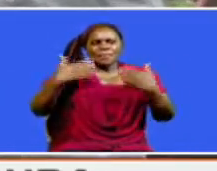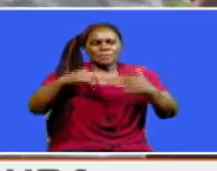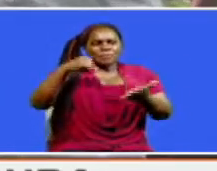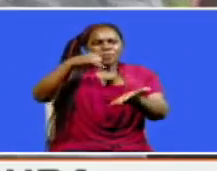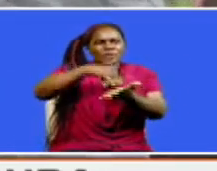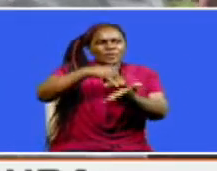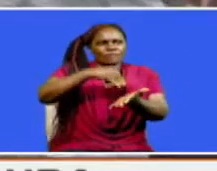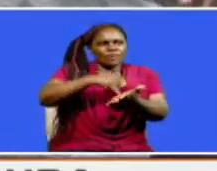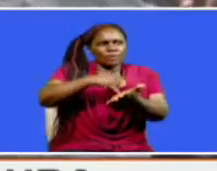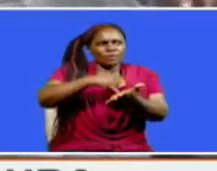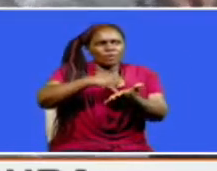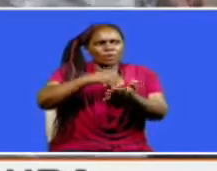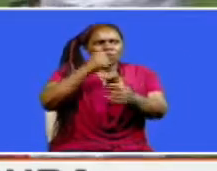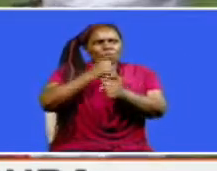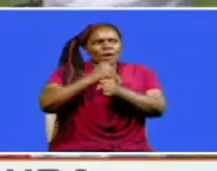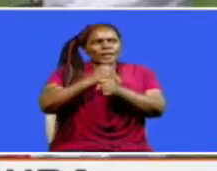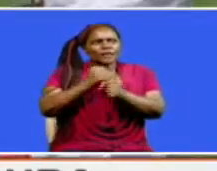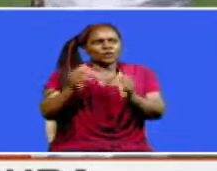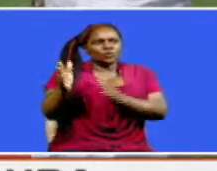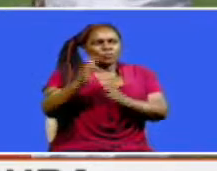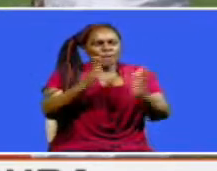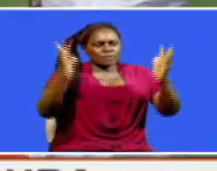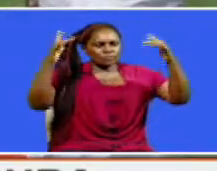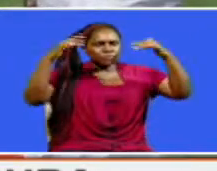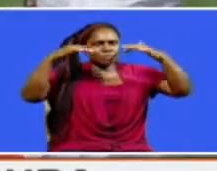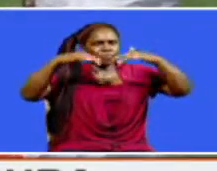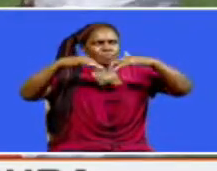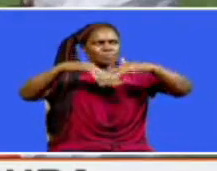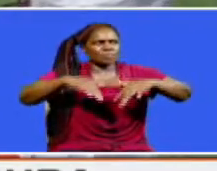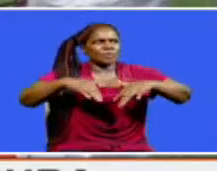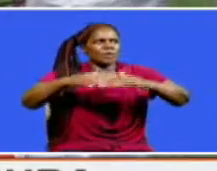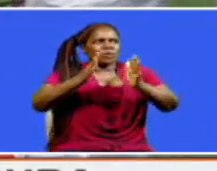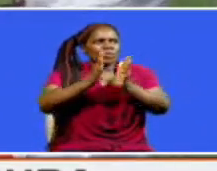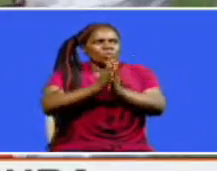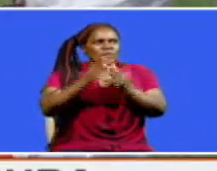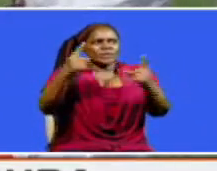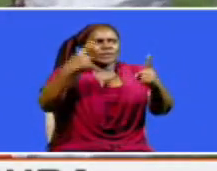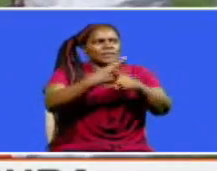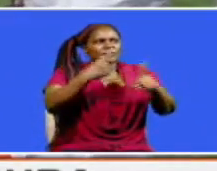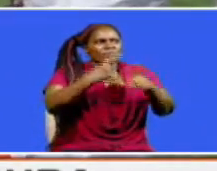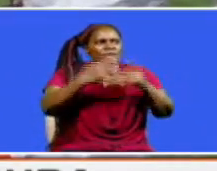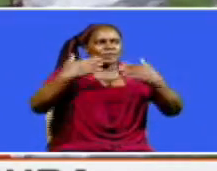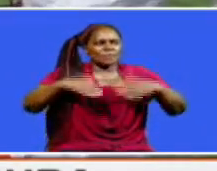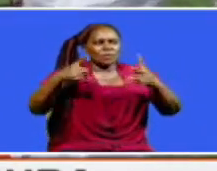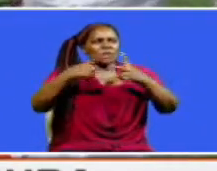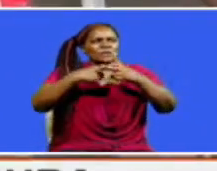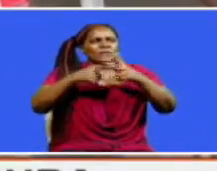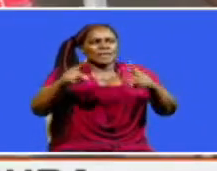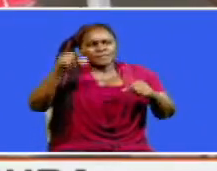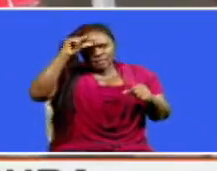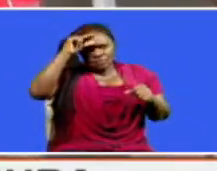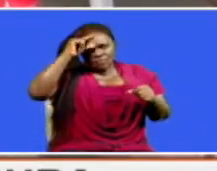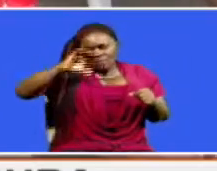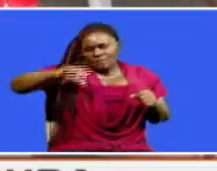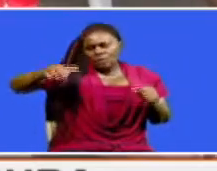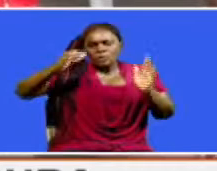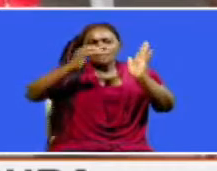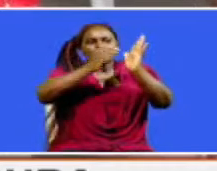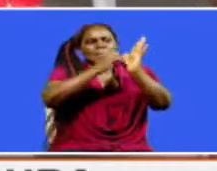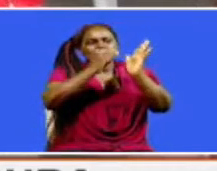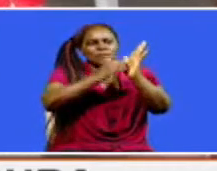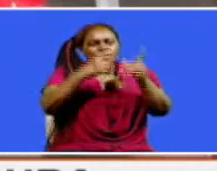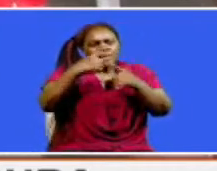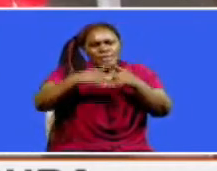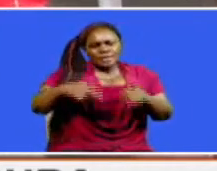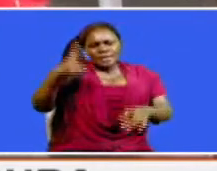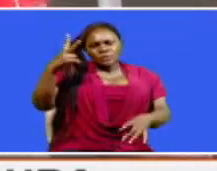wengine. Ushirikiano wa kuandaa kongamano hilo kwa ushirikiano na washikadau wengine ulianza na serikali ya kaunti ya Machakos mnamo